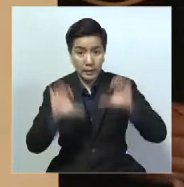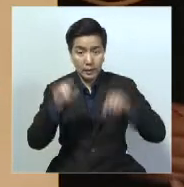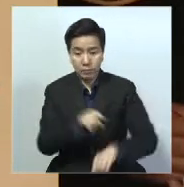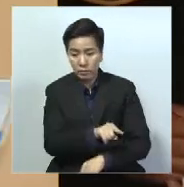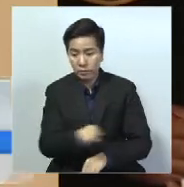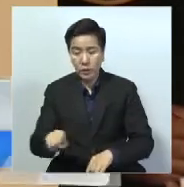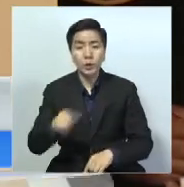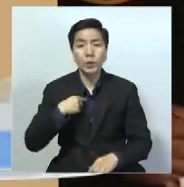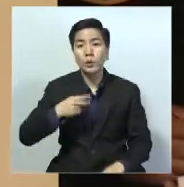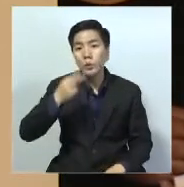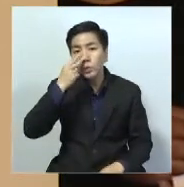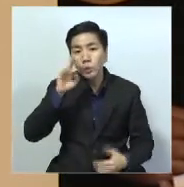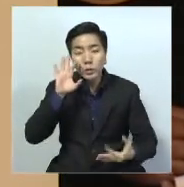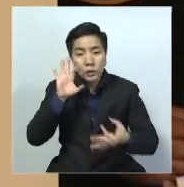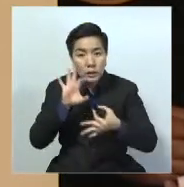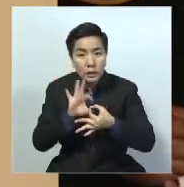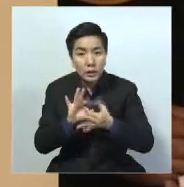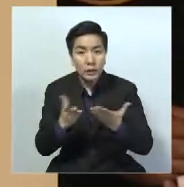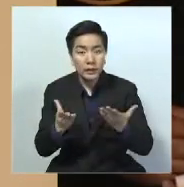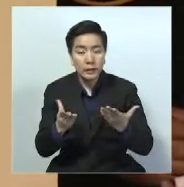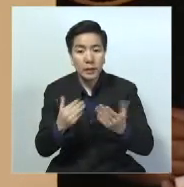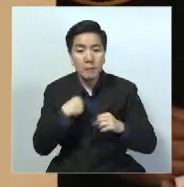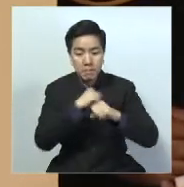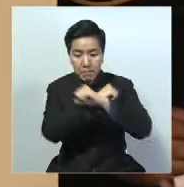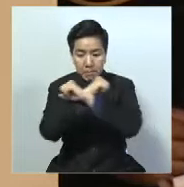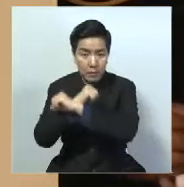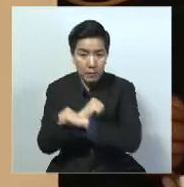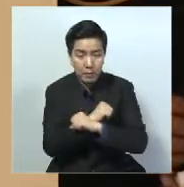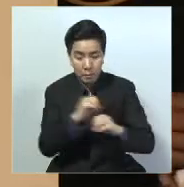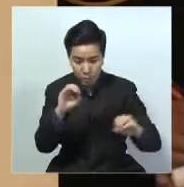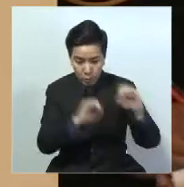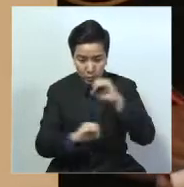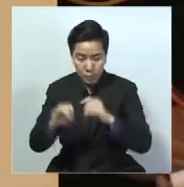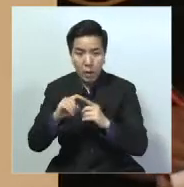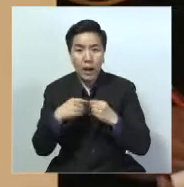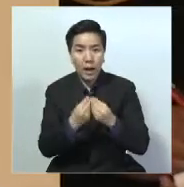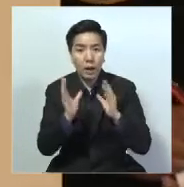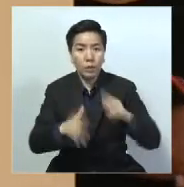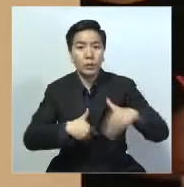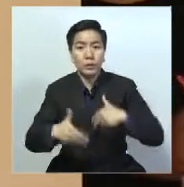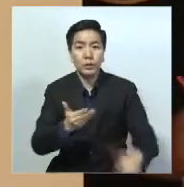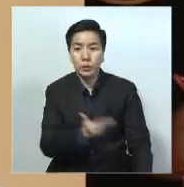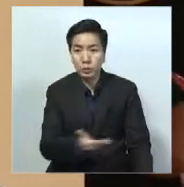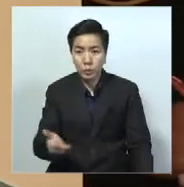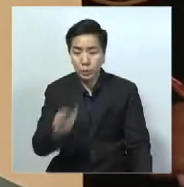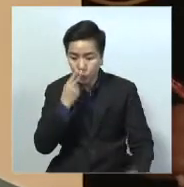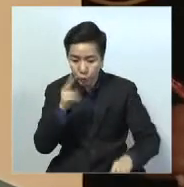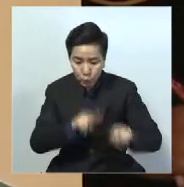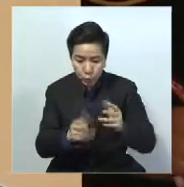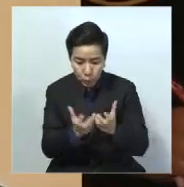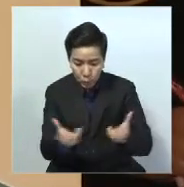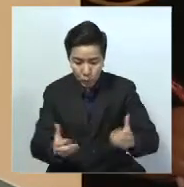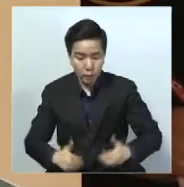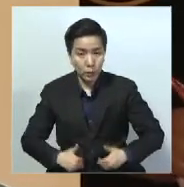นี่ยในเรื่องของการป้องกันความปลอดภัยให้กับประชาชนดูแลชีวิตและทรั